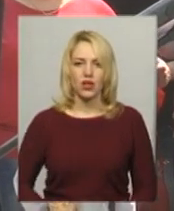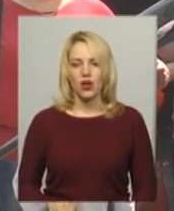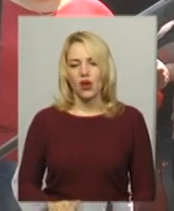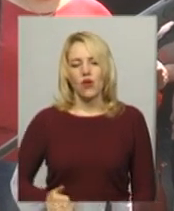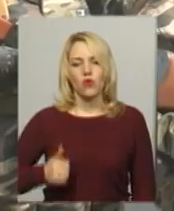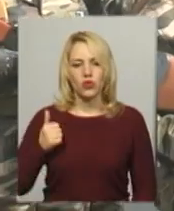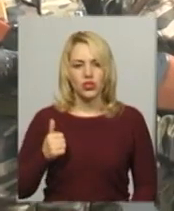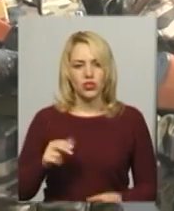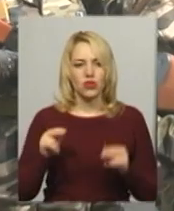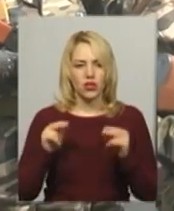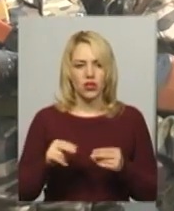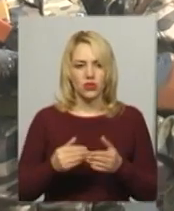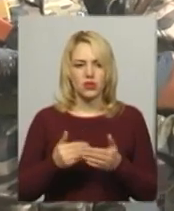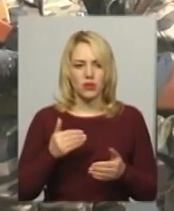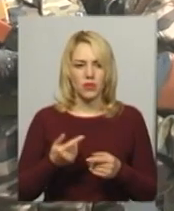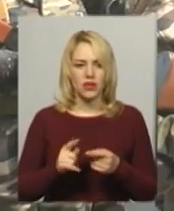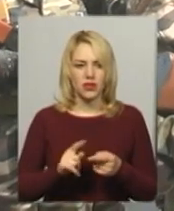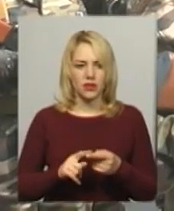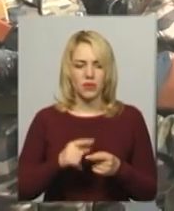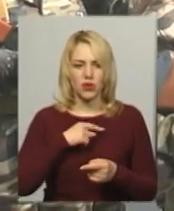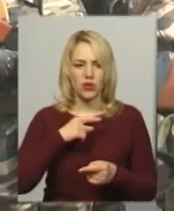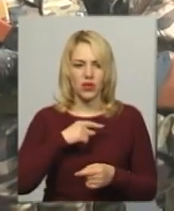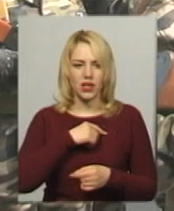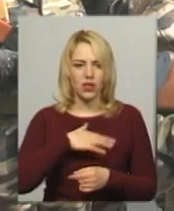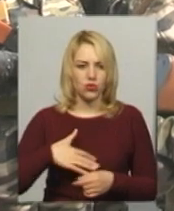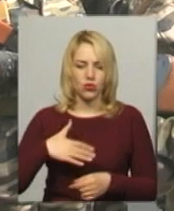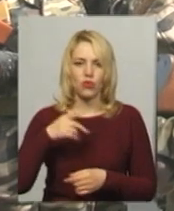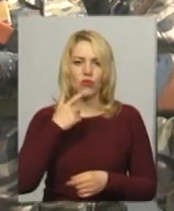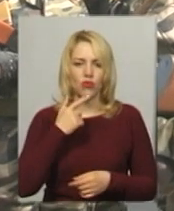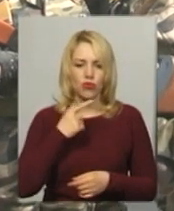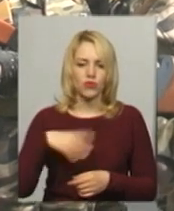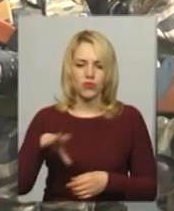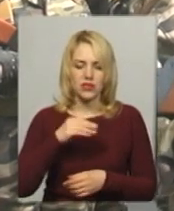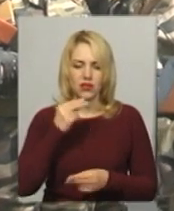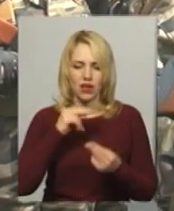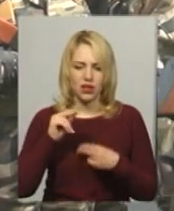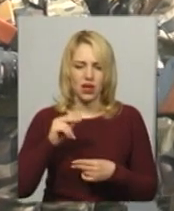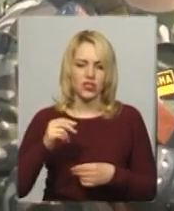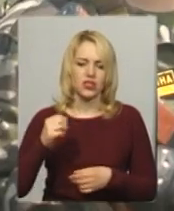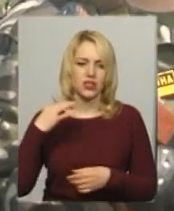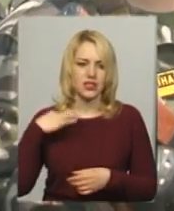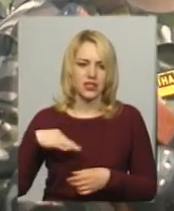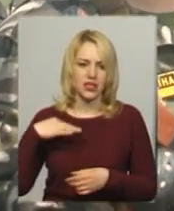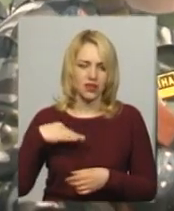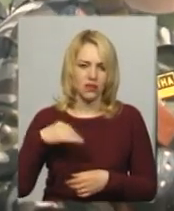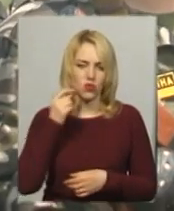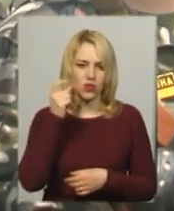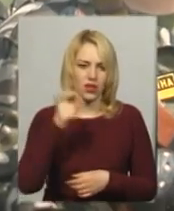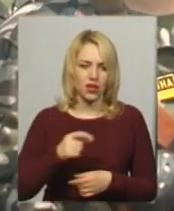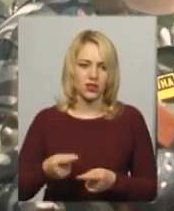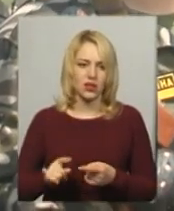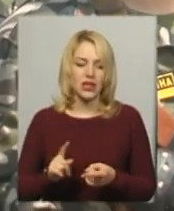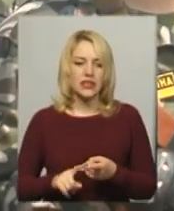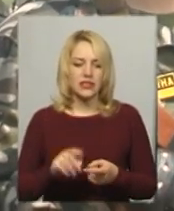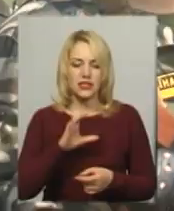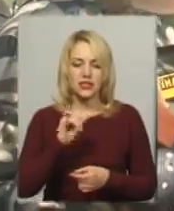перед провідниками. Перед пролитою кров'ю усіх найкращих синів України. Буду мужній. Буду мужній. Молодіжна козацька Січ